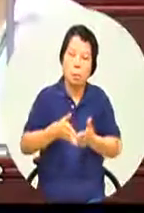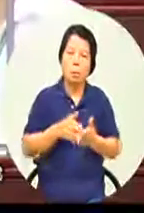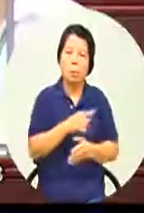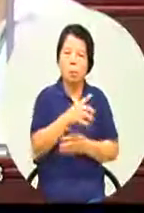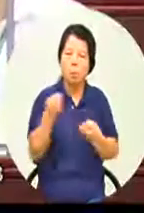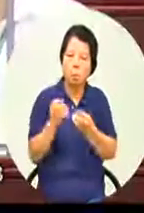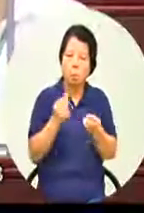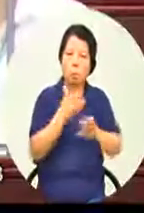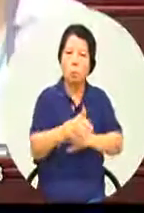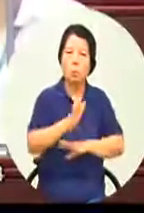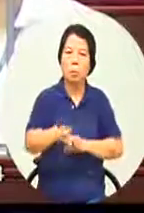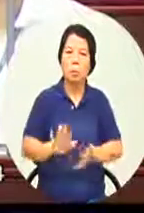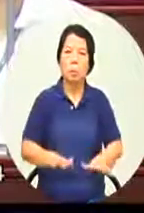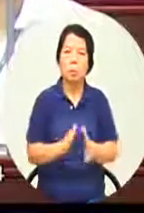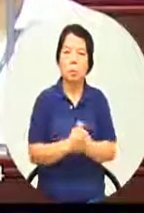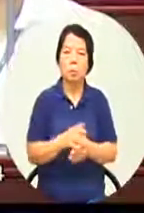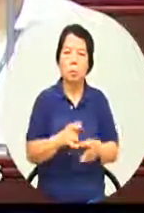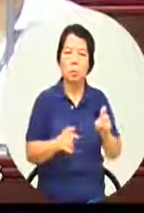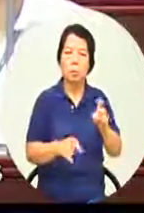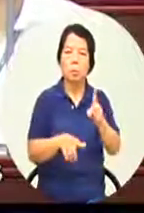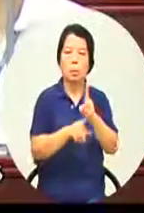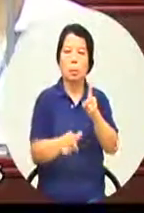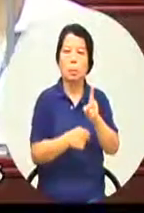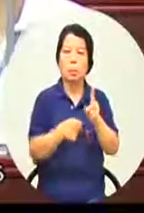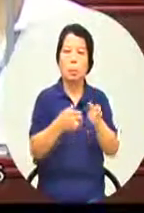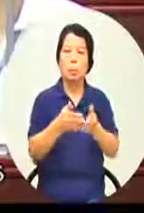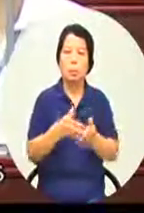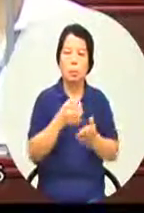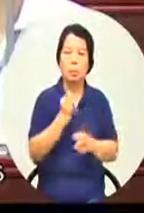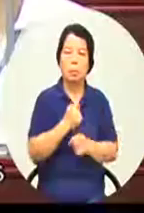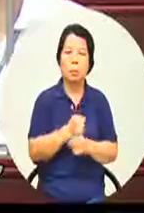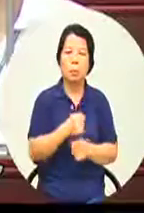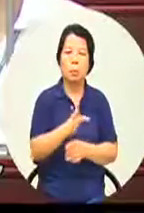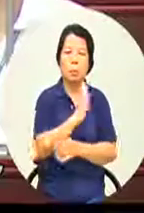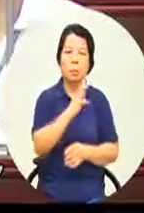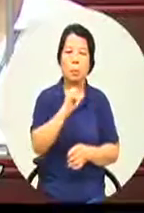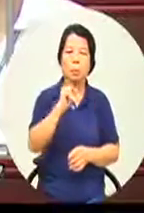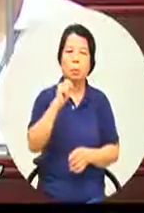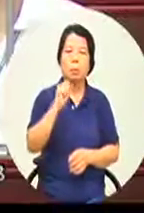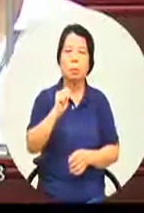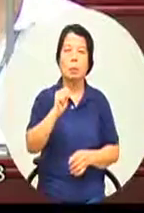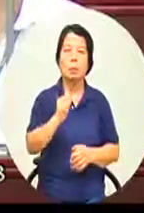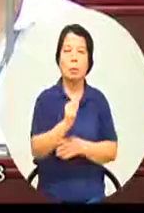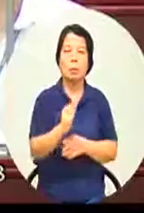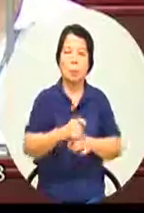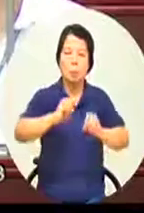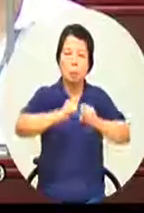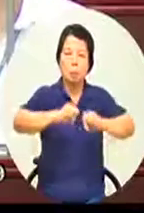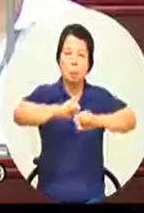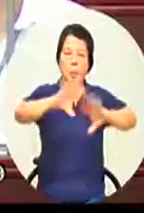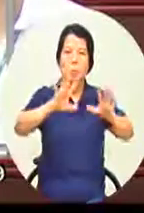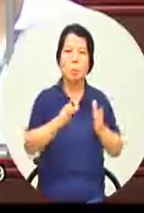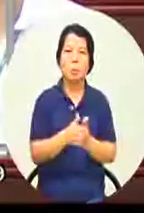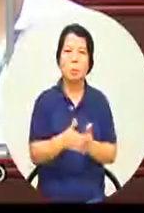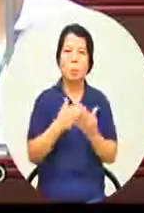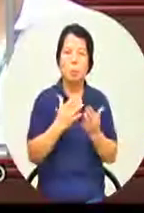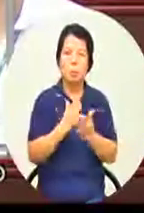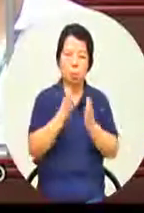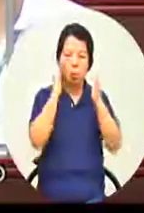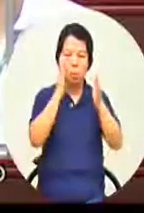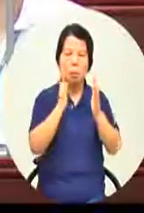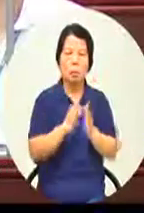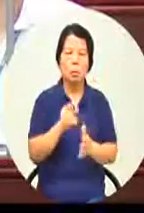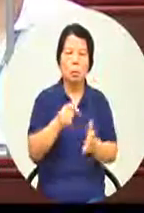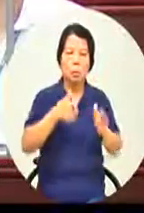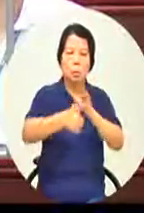论。那预计现在是11月初就可以做 BOT 的政策公告。那么，接下来的动作就是要正式